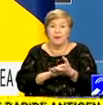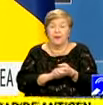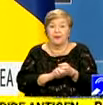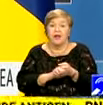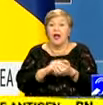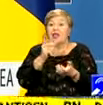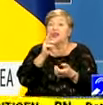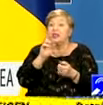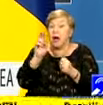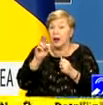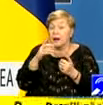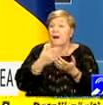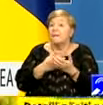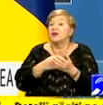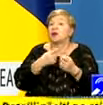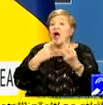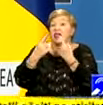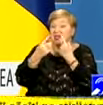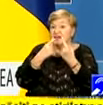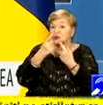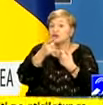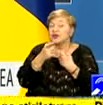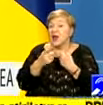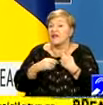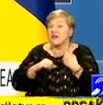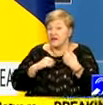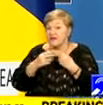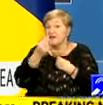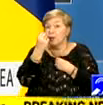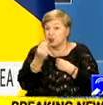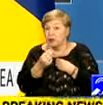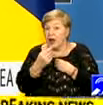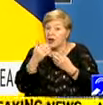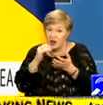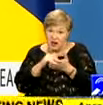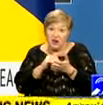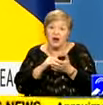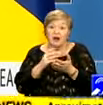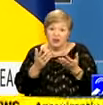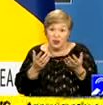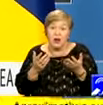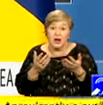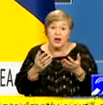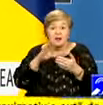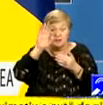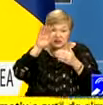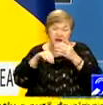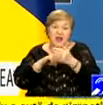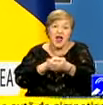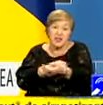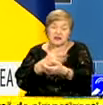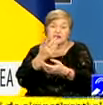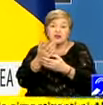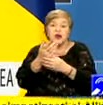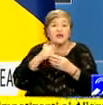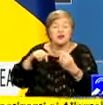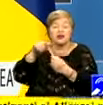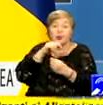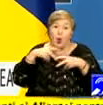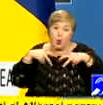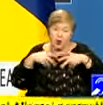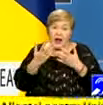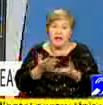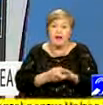Dar pentru ca acest dialog să fie eficient, avem nevoie de o detensionare a situației.